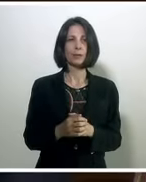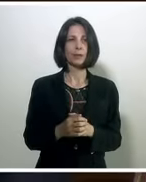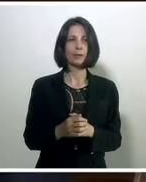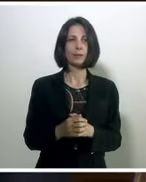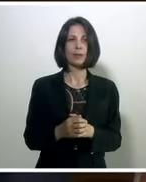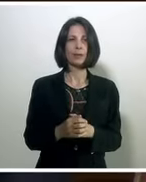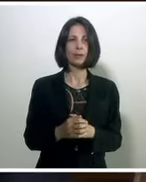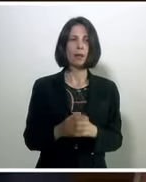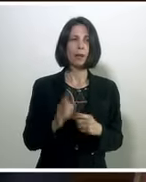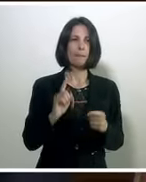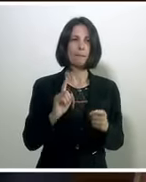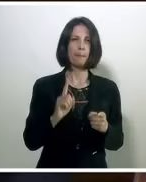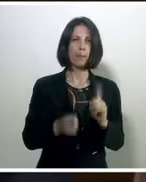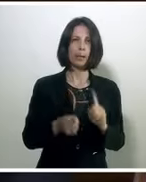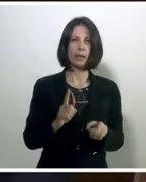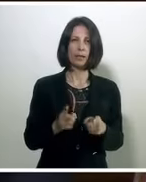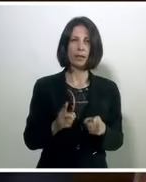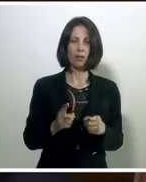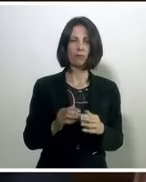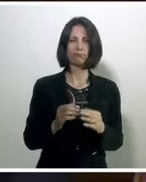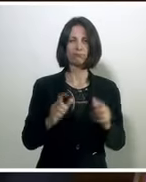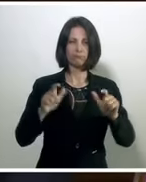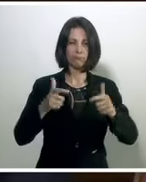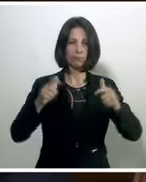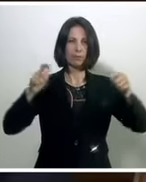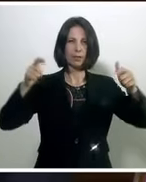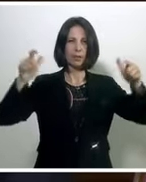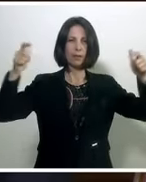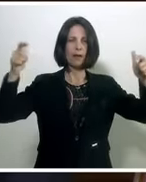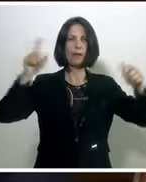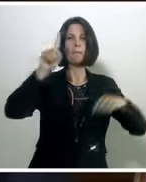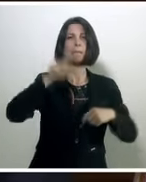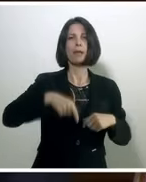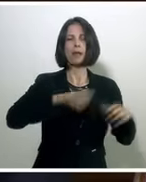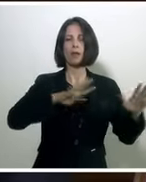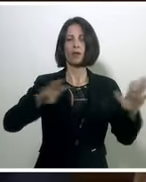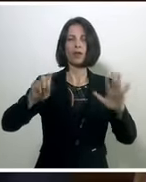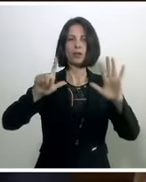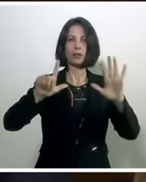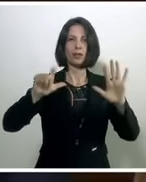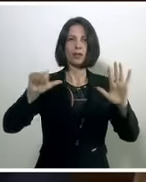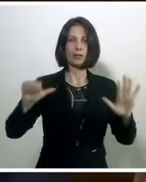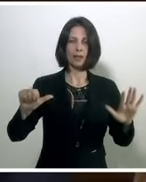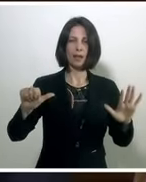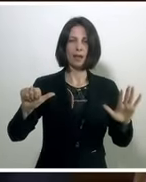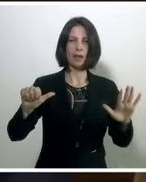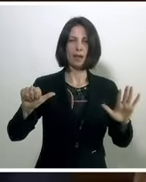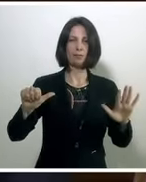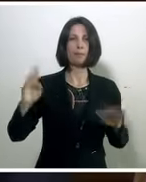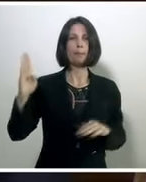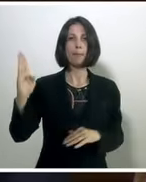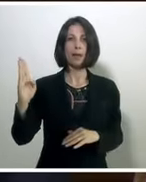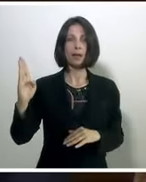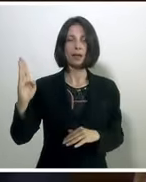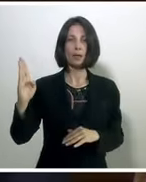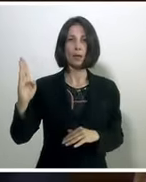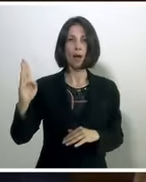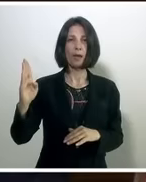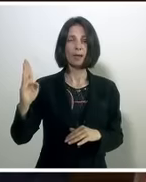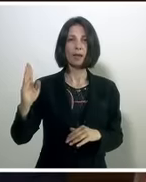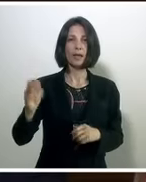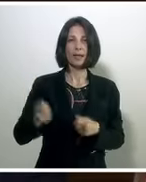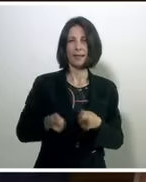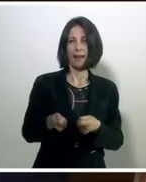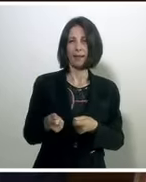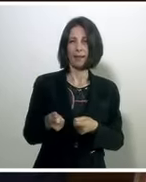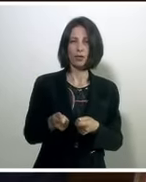elettorale crescente del PC fino al 1976 Berlinguer opta per la strategia di un'alleanza organica tra i due grandi partiti popolari